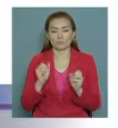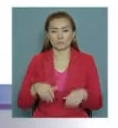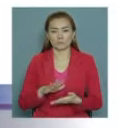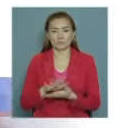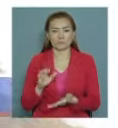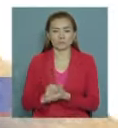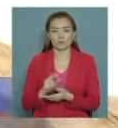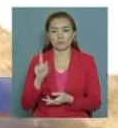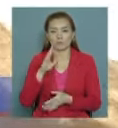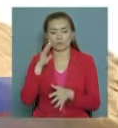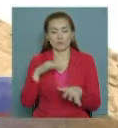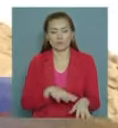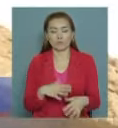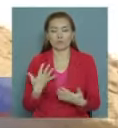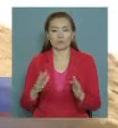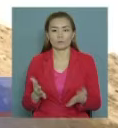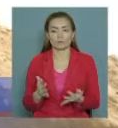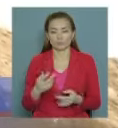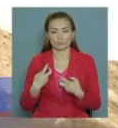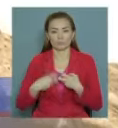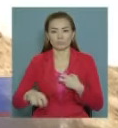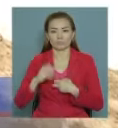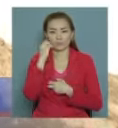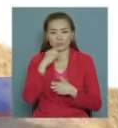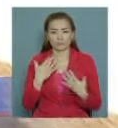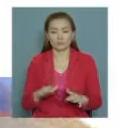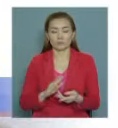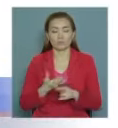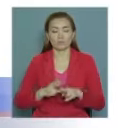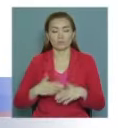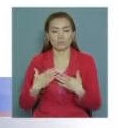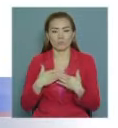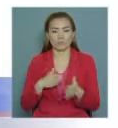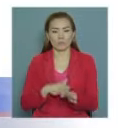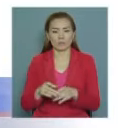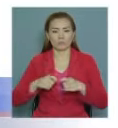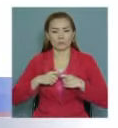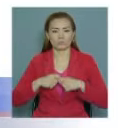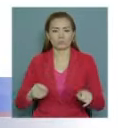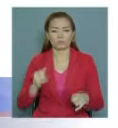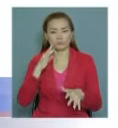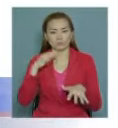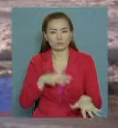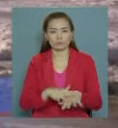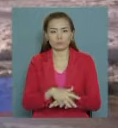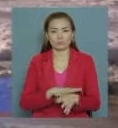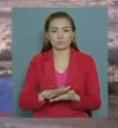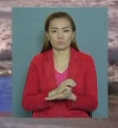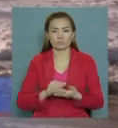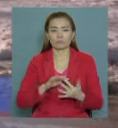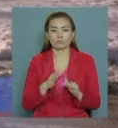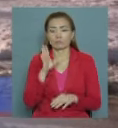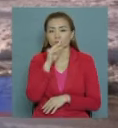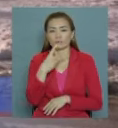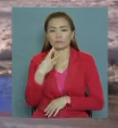разрушиться. Даже если тростью подтолкнуть, все готово упасть. Если этот обрыв полностью разрушится, то все село останется под водой.